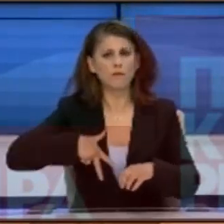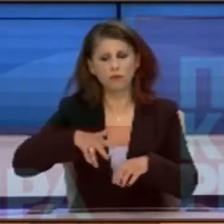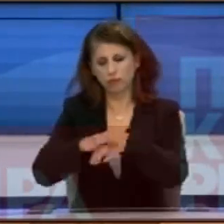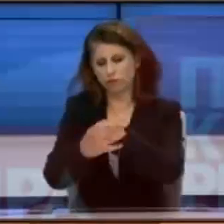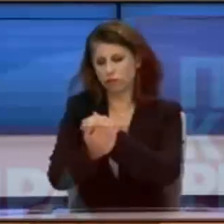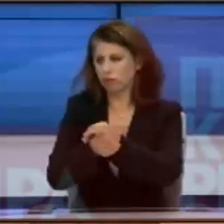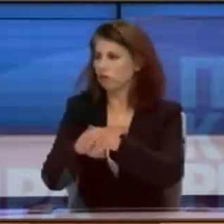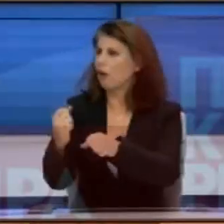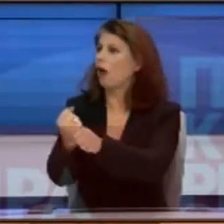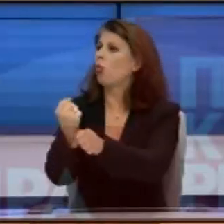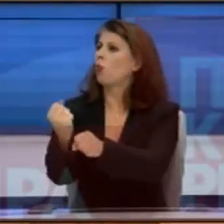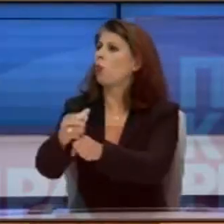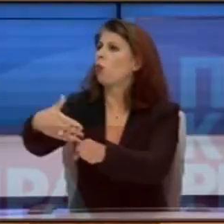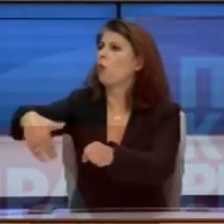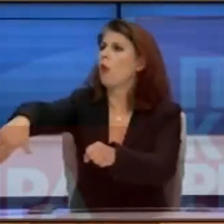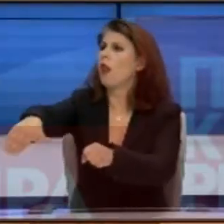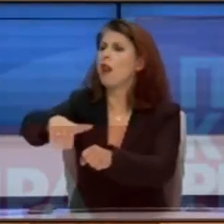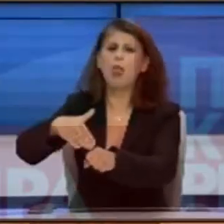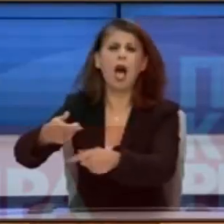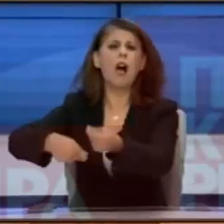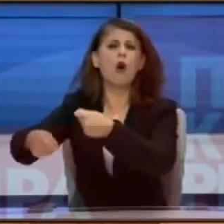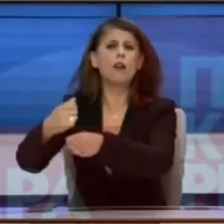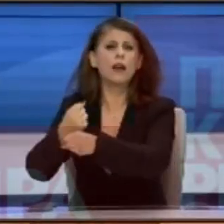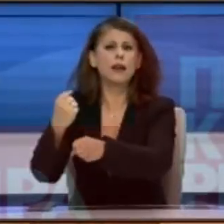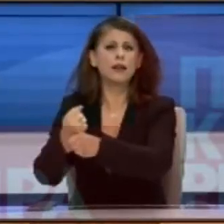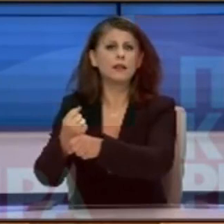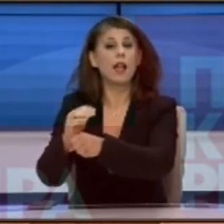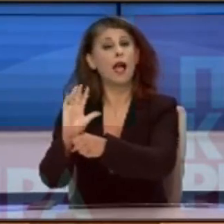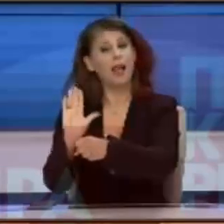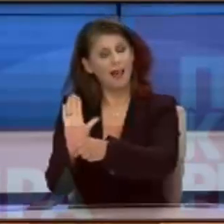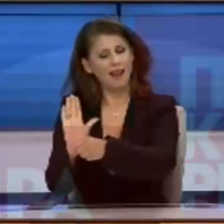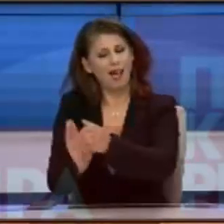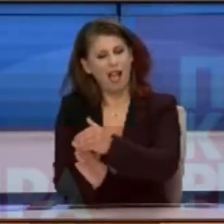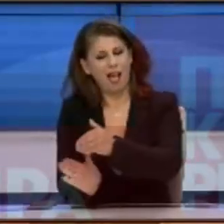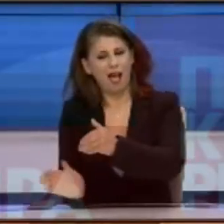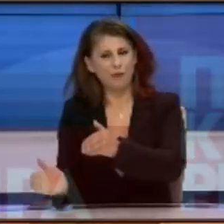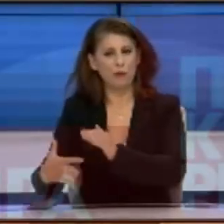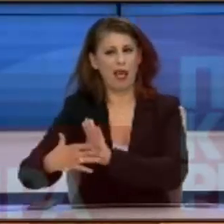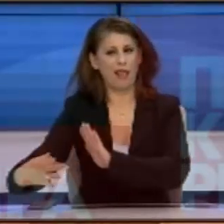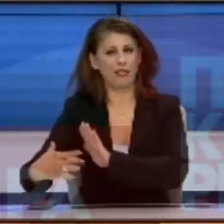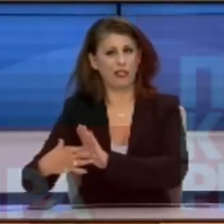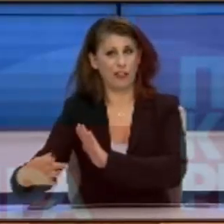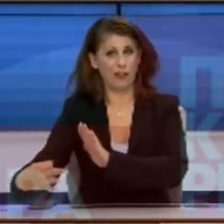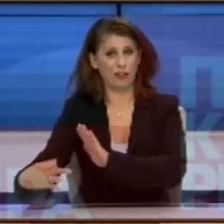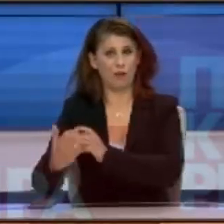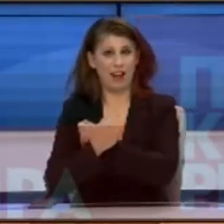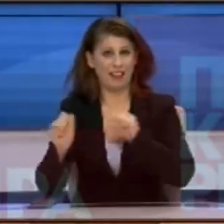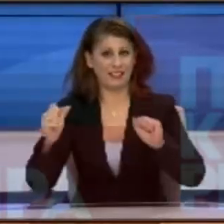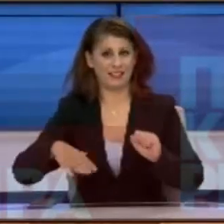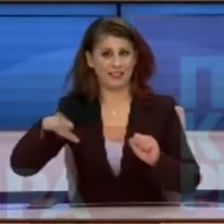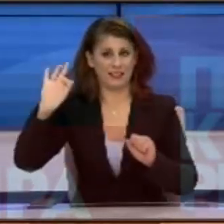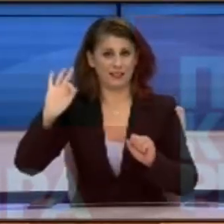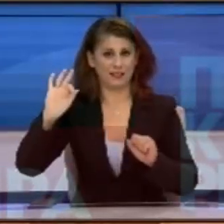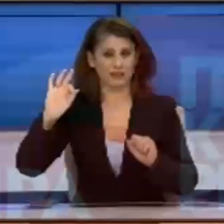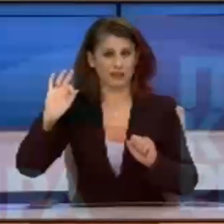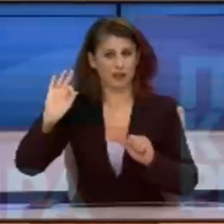συμβαίνει στην αγορά εργασίας. Βεβαίως από το πλάι θα διορίζει τη διοίκηση της ανεξάρτητης αρχής. Μην κάνουν και ό,τι θέλουν από μόνοι τους. Από κάτω